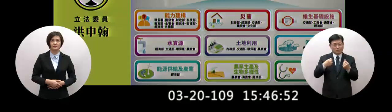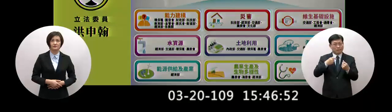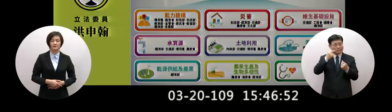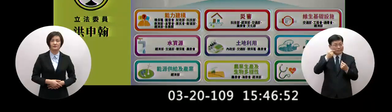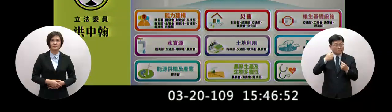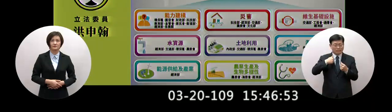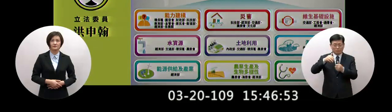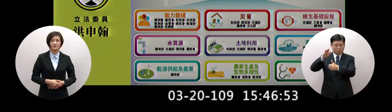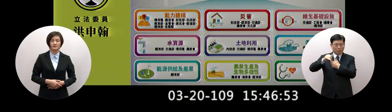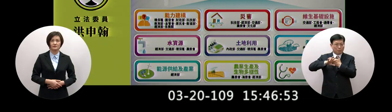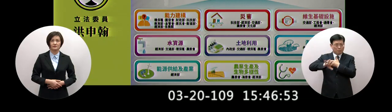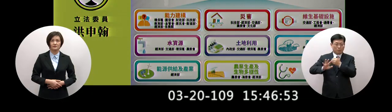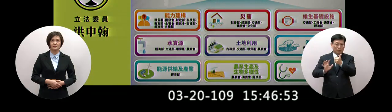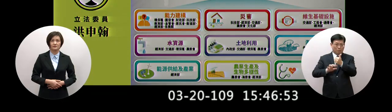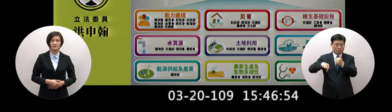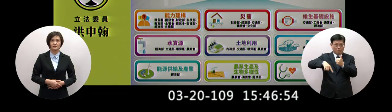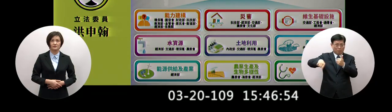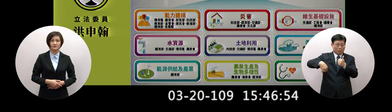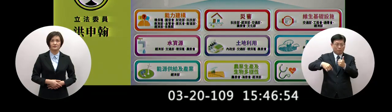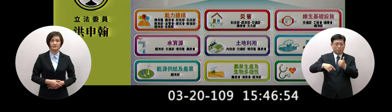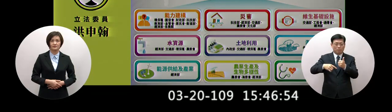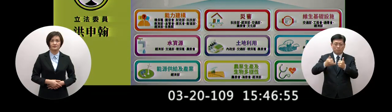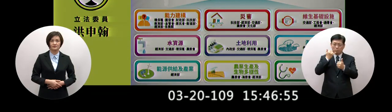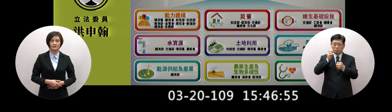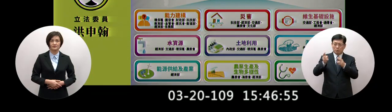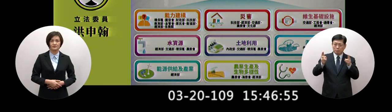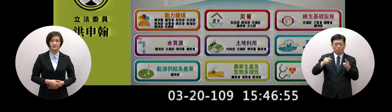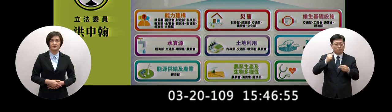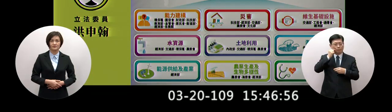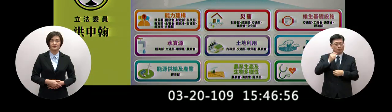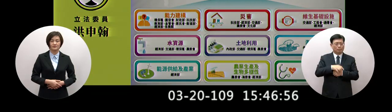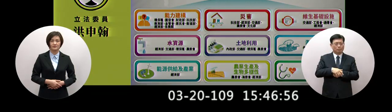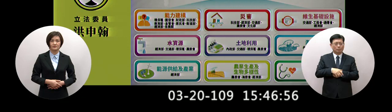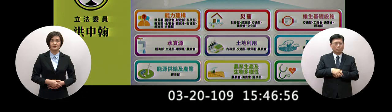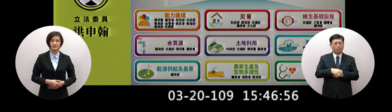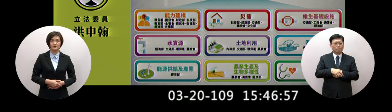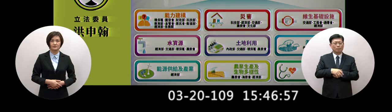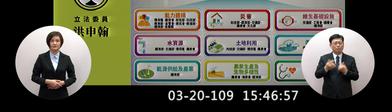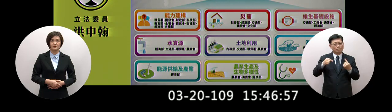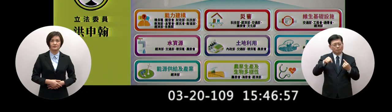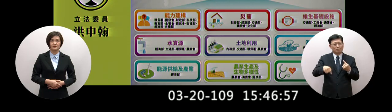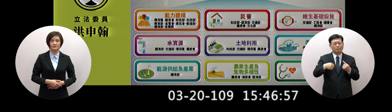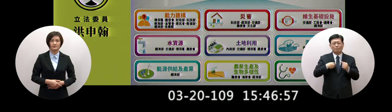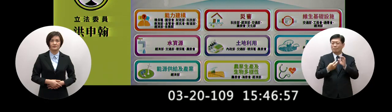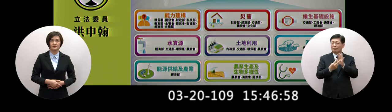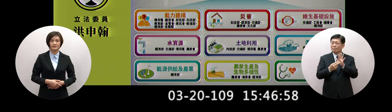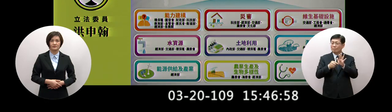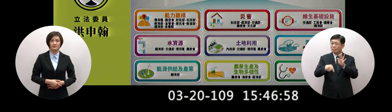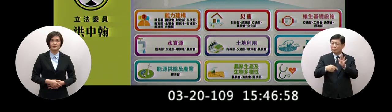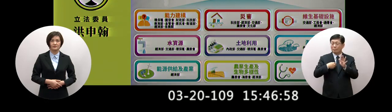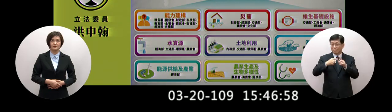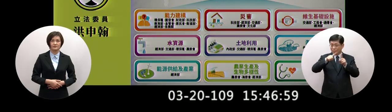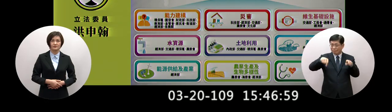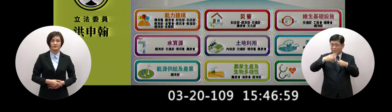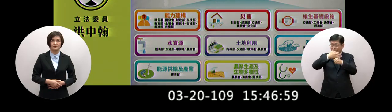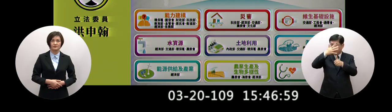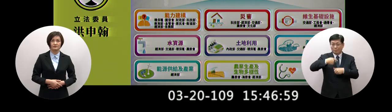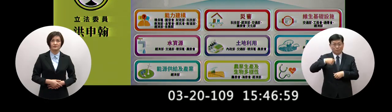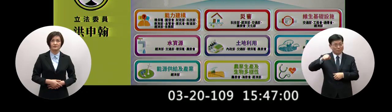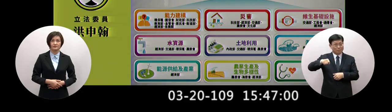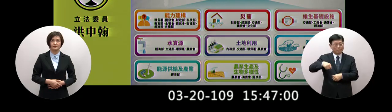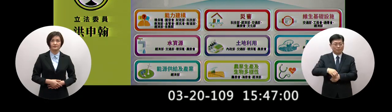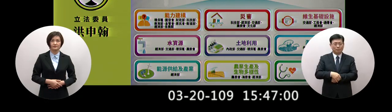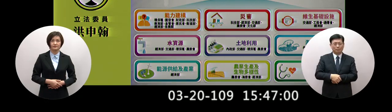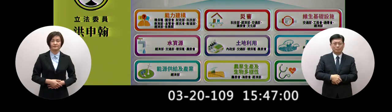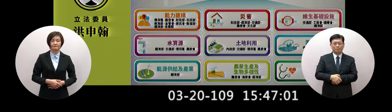难去协调其他部会的这个调适的工作。我想这样，我这样的评论，张署长。你认